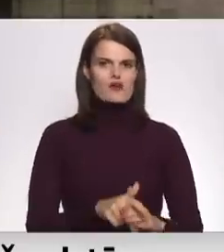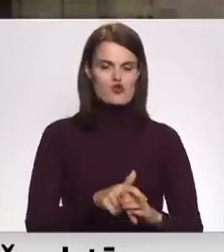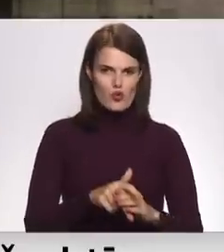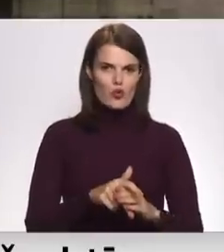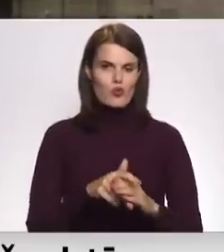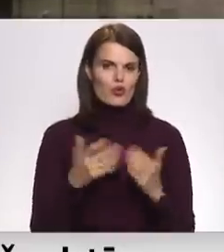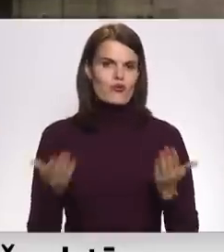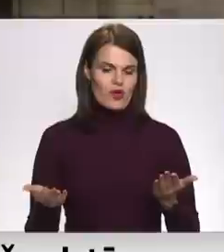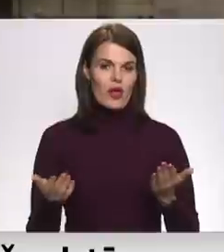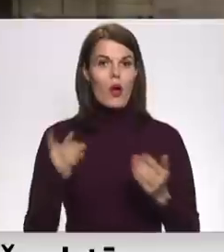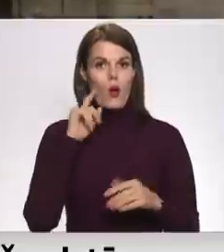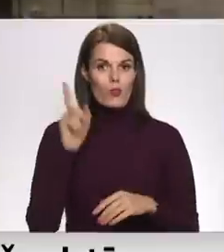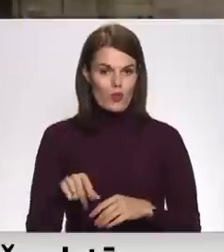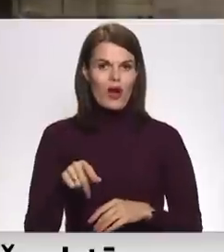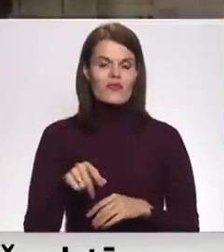protams, varbūt var